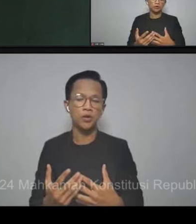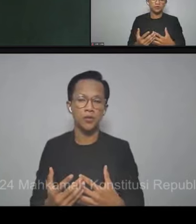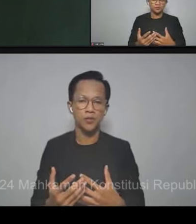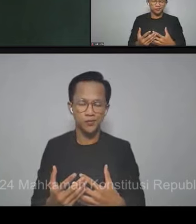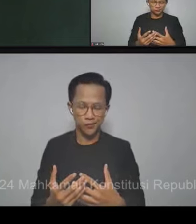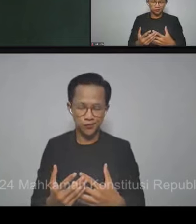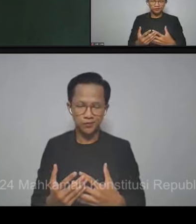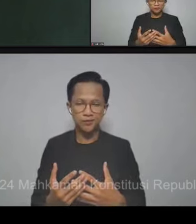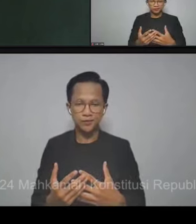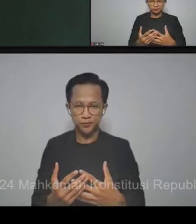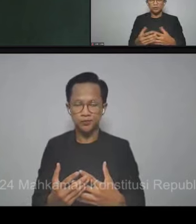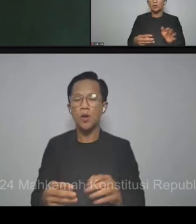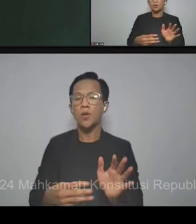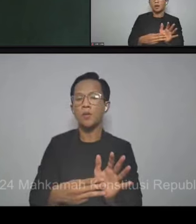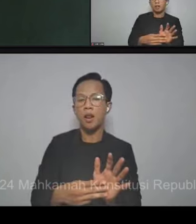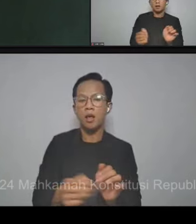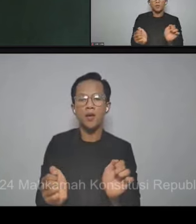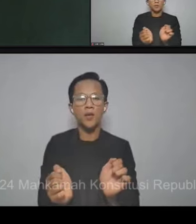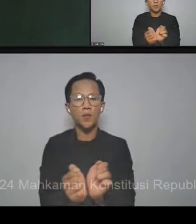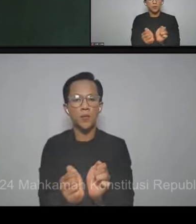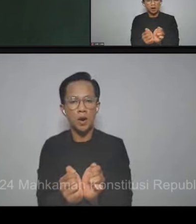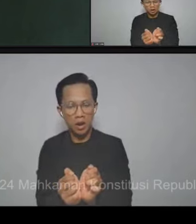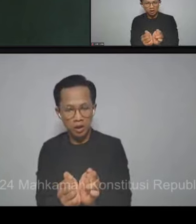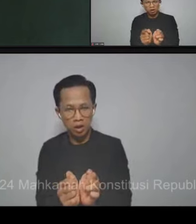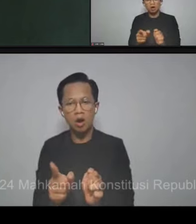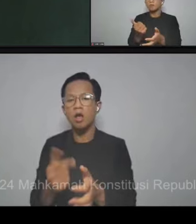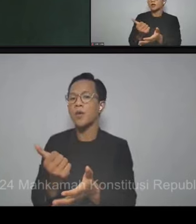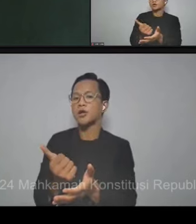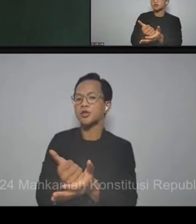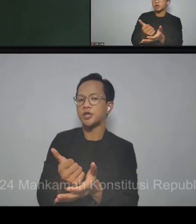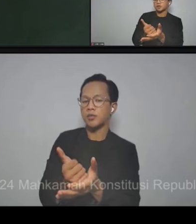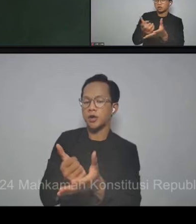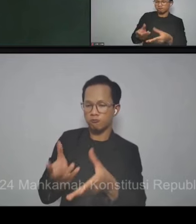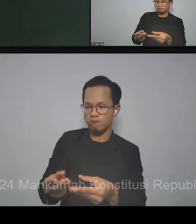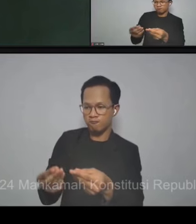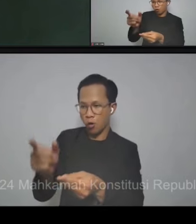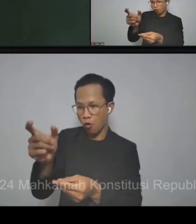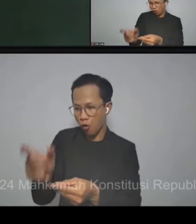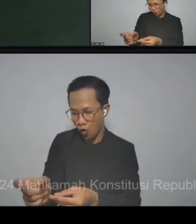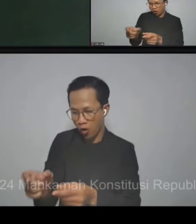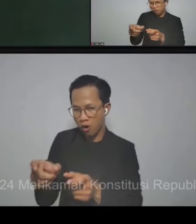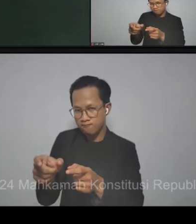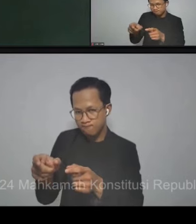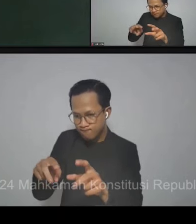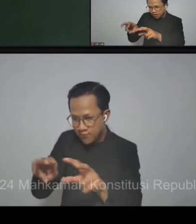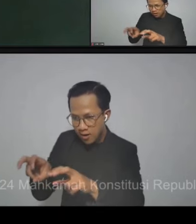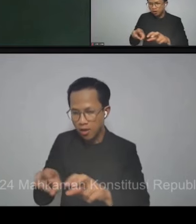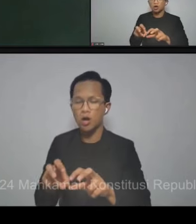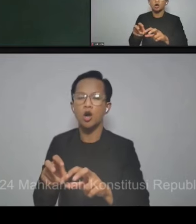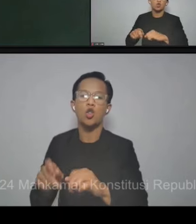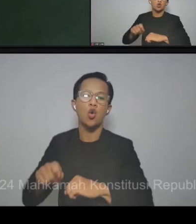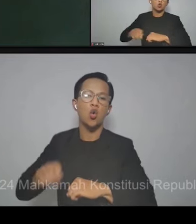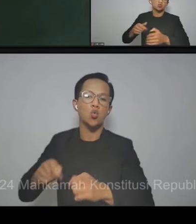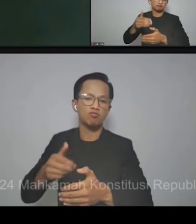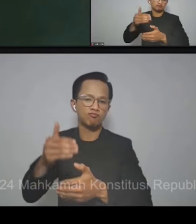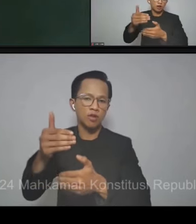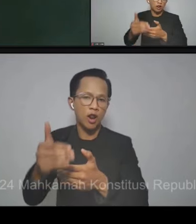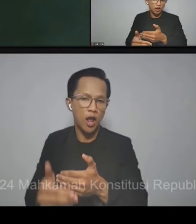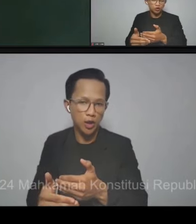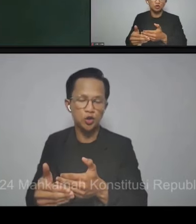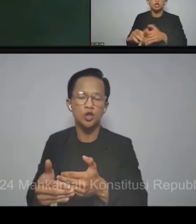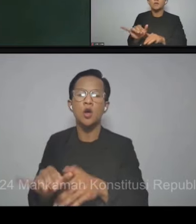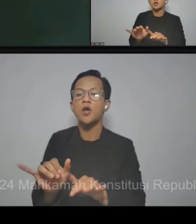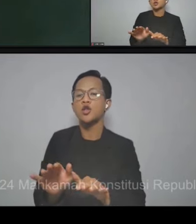peristiwa pidana yang terjadi sehingga memberikan jaminan bagi penyidik untuk melakukan tindakan-tindakan hukum selanjutnya sesuai dengan kewenangannya